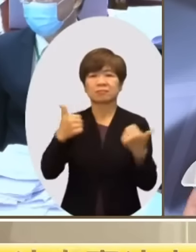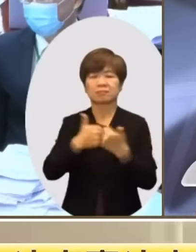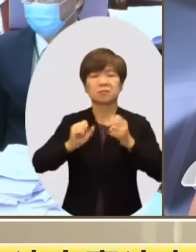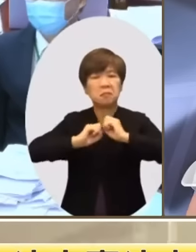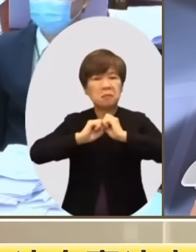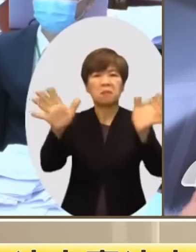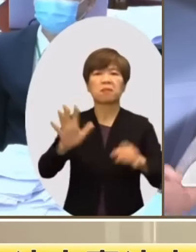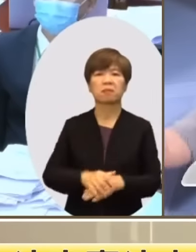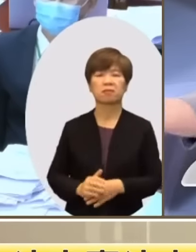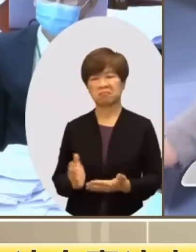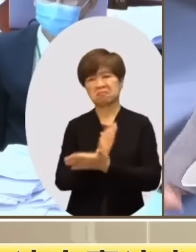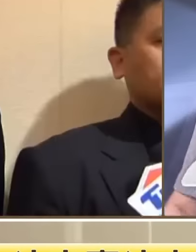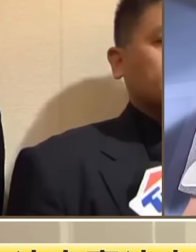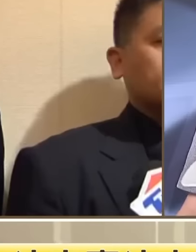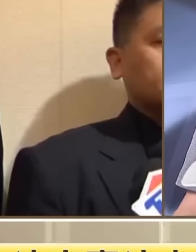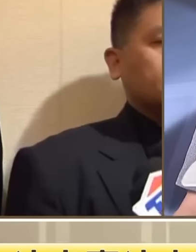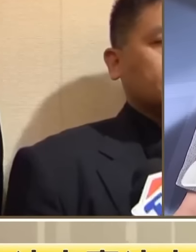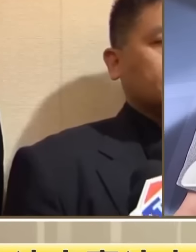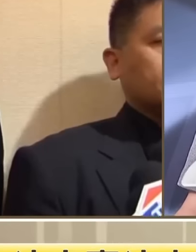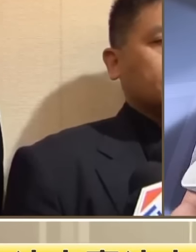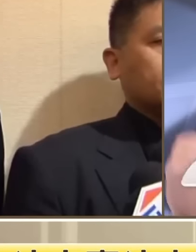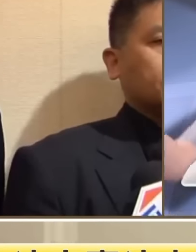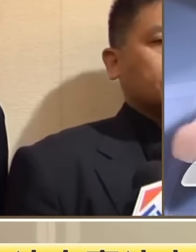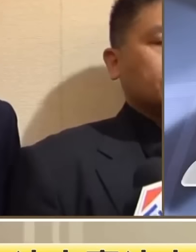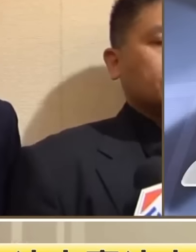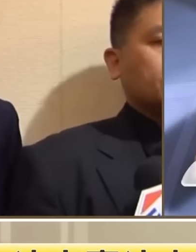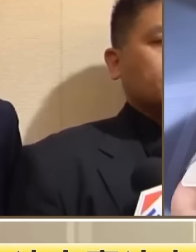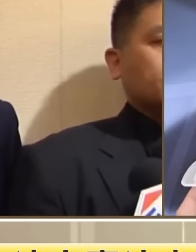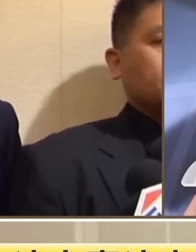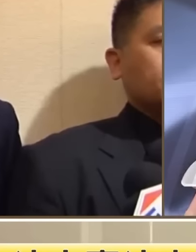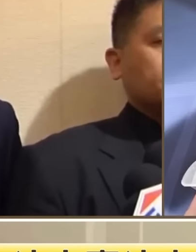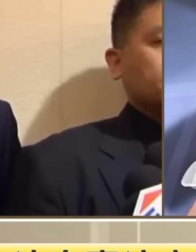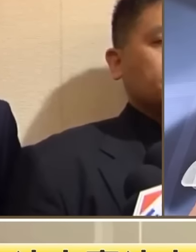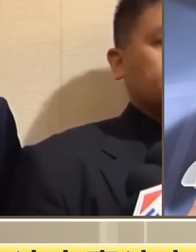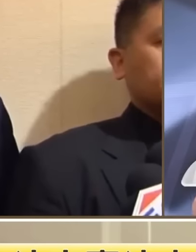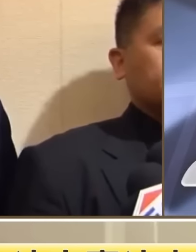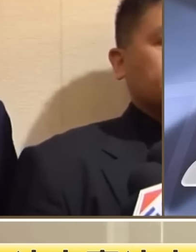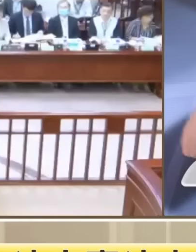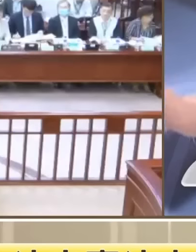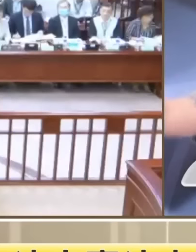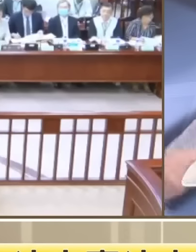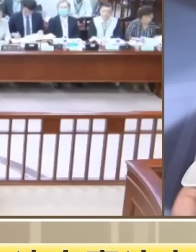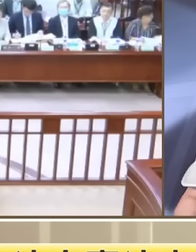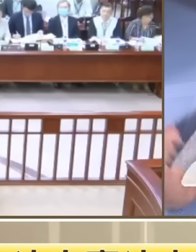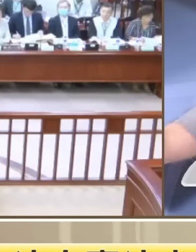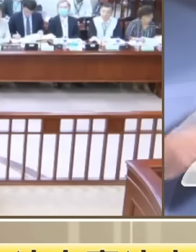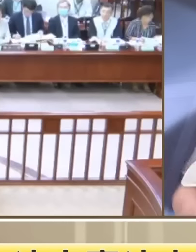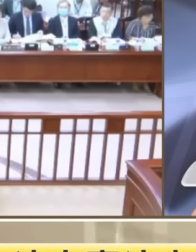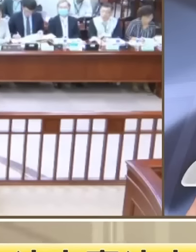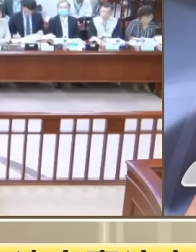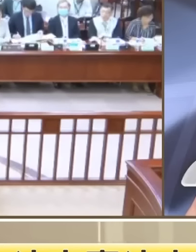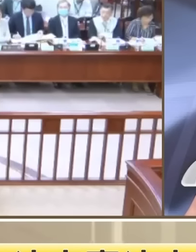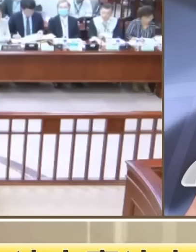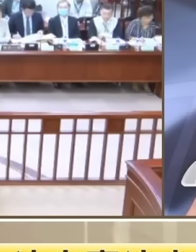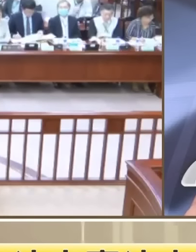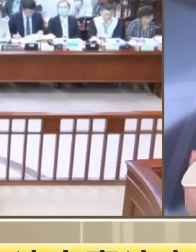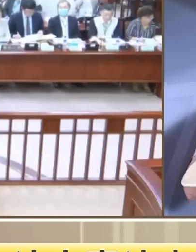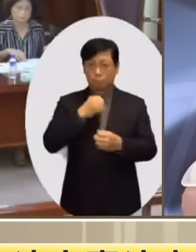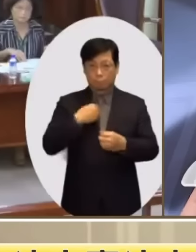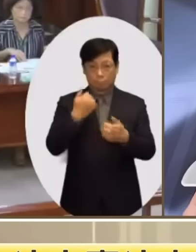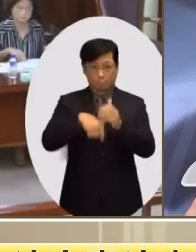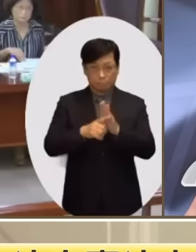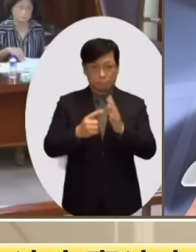连王义川都不敢，你找什么大法官跟你辩论？大法官过去也没有辩论过你。你呛瞎他，他就要出来跟你辩论